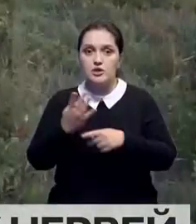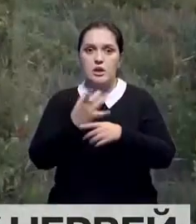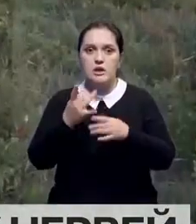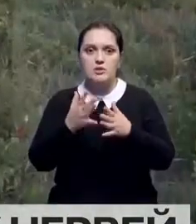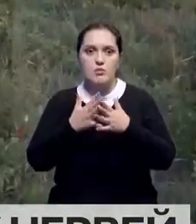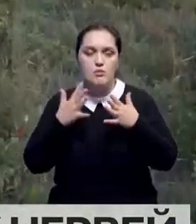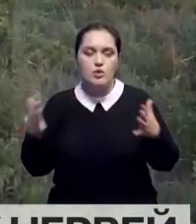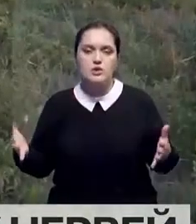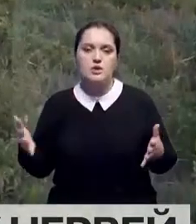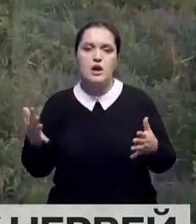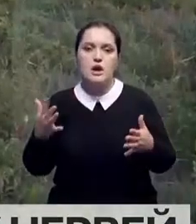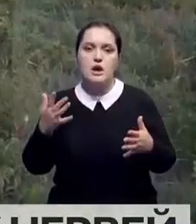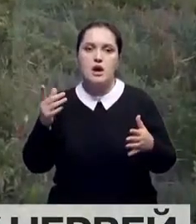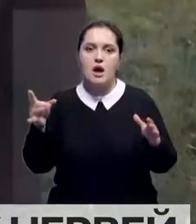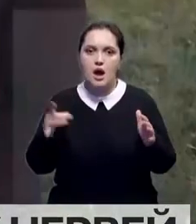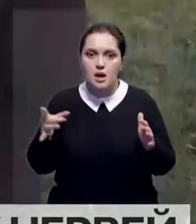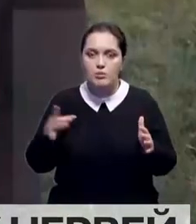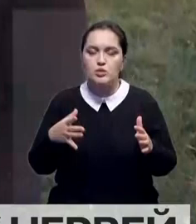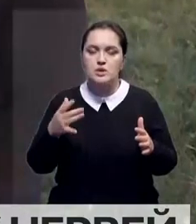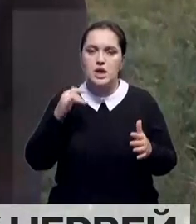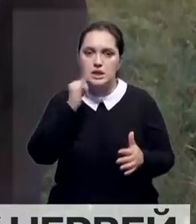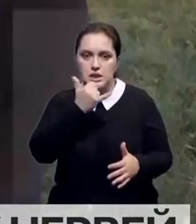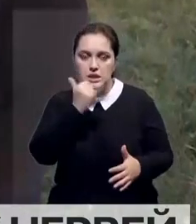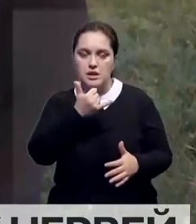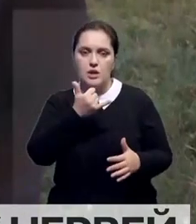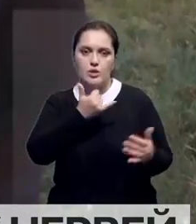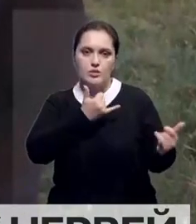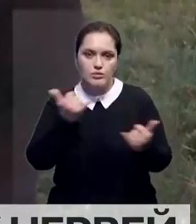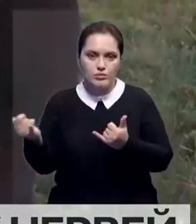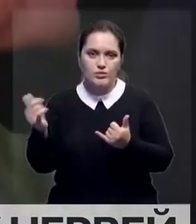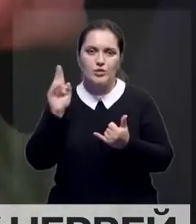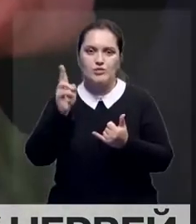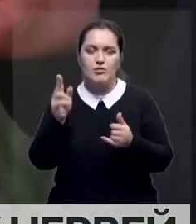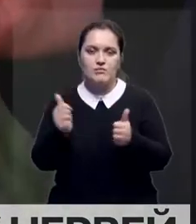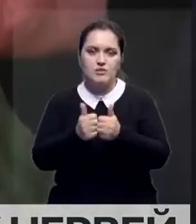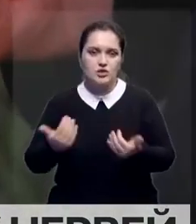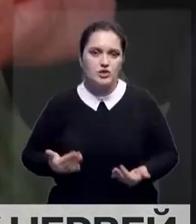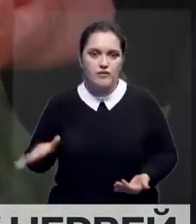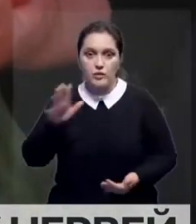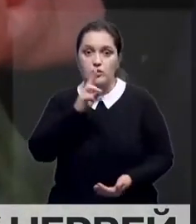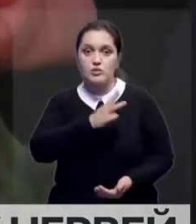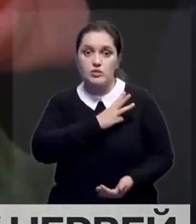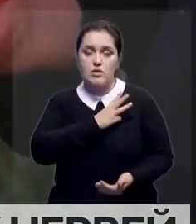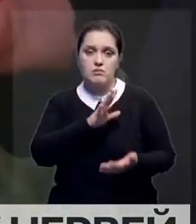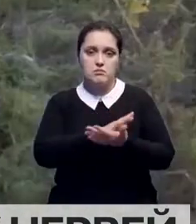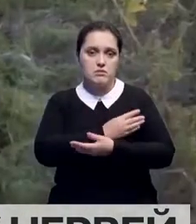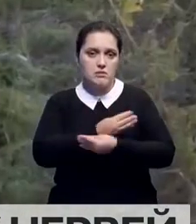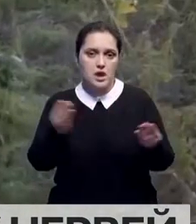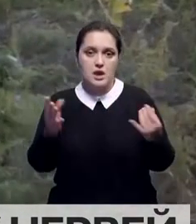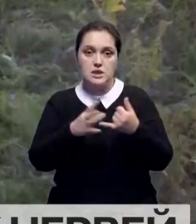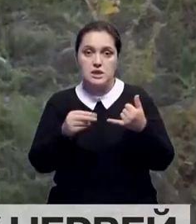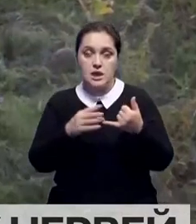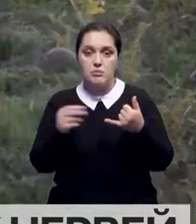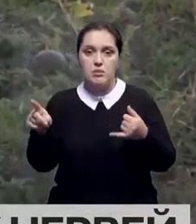больше обычного. Спелыми арбузами и дынями угостил односельчан, а также желающим бесплатно раздал и биогумус. Почвы в